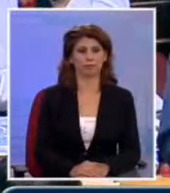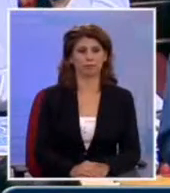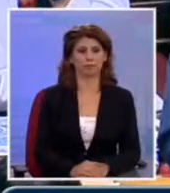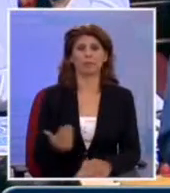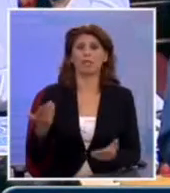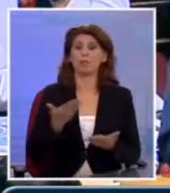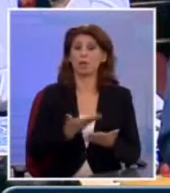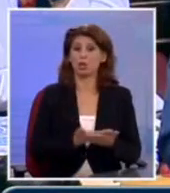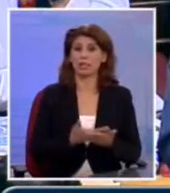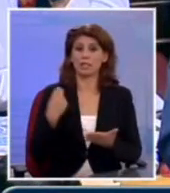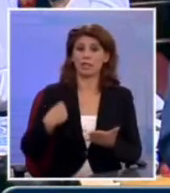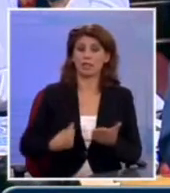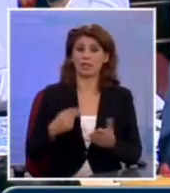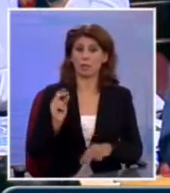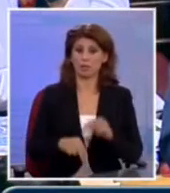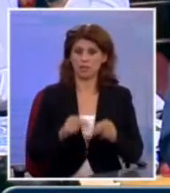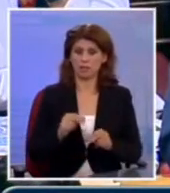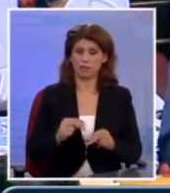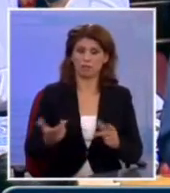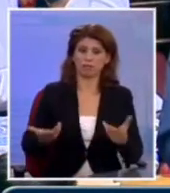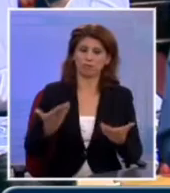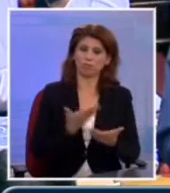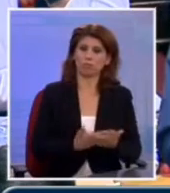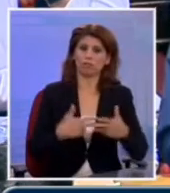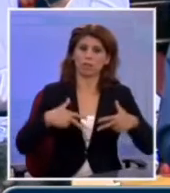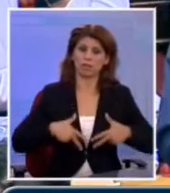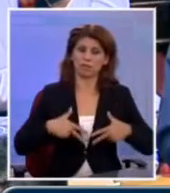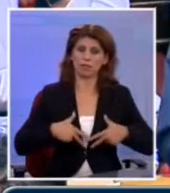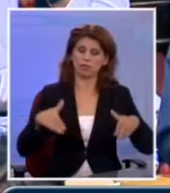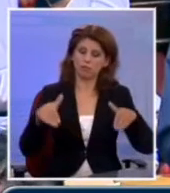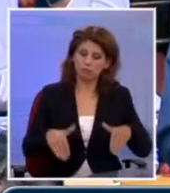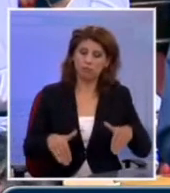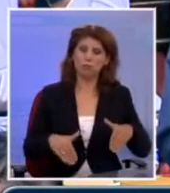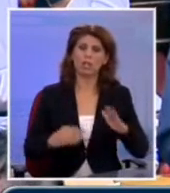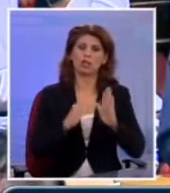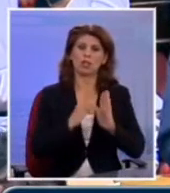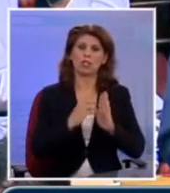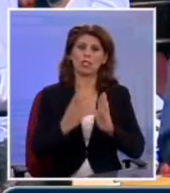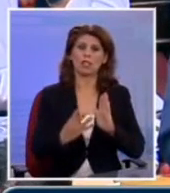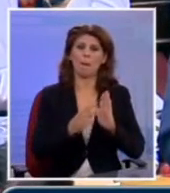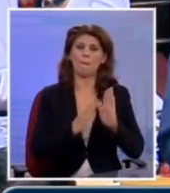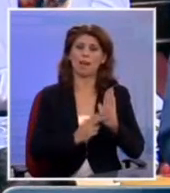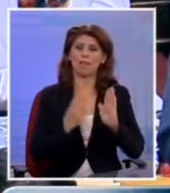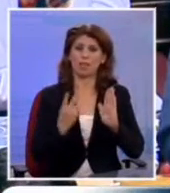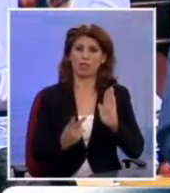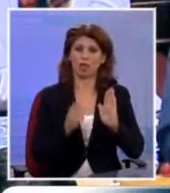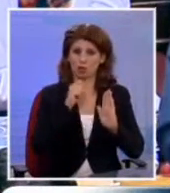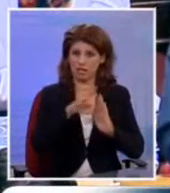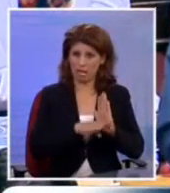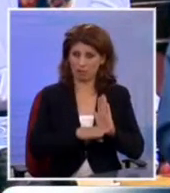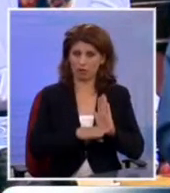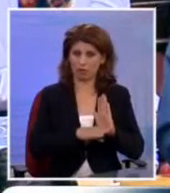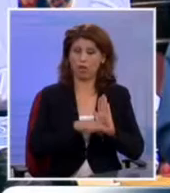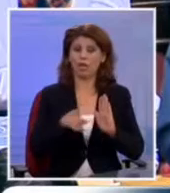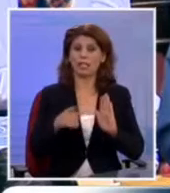πρόταση για δημοψήφισμα που κατέθεσε η κυβέρνηση υπακούει στο άρθρο 44 παράγραφος 2 του Συντάγματος,